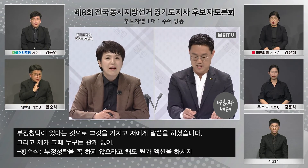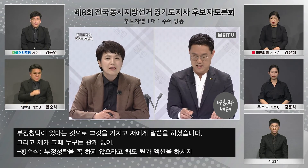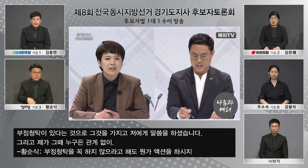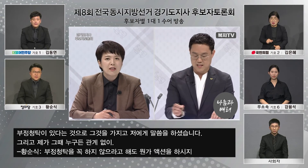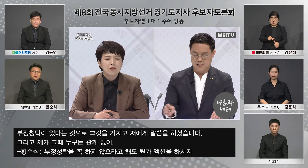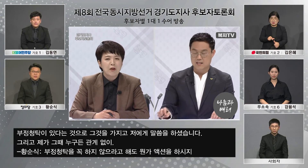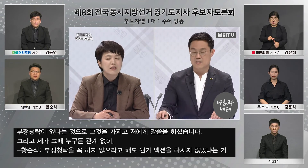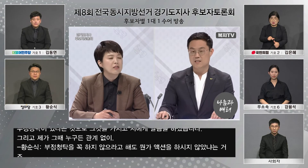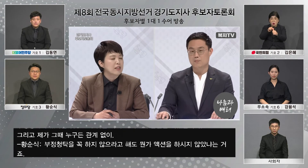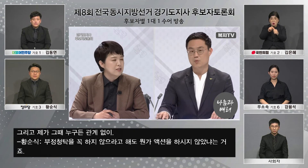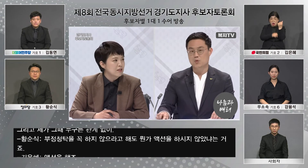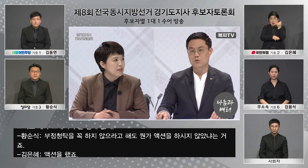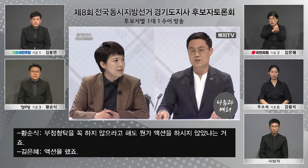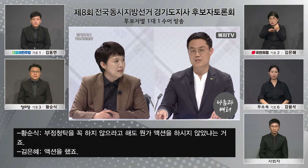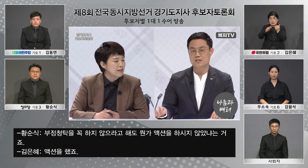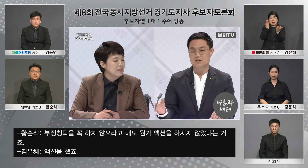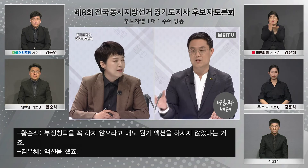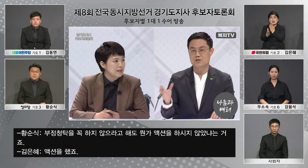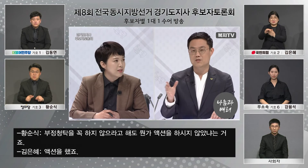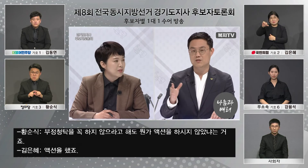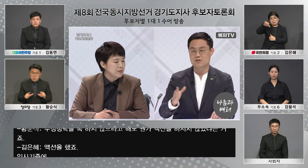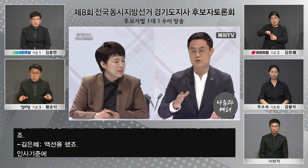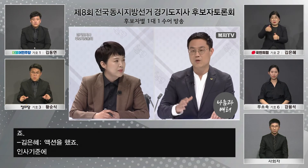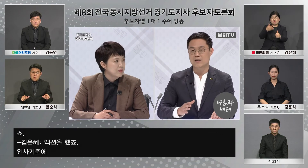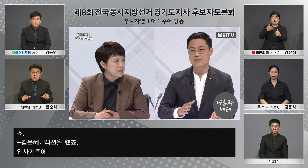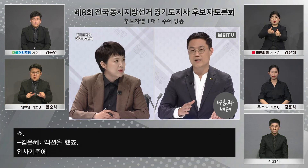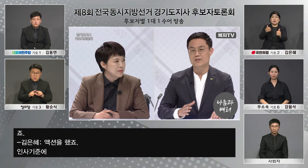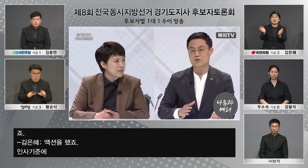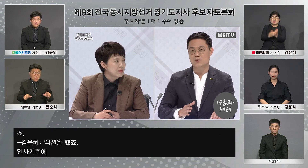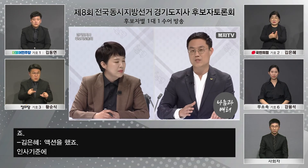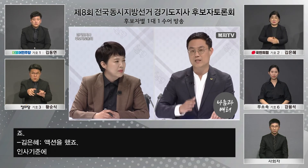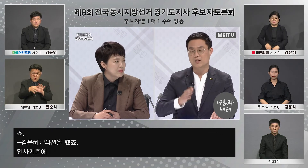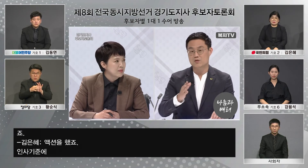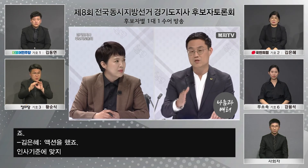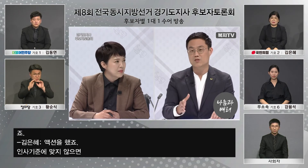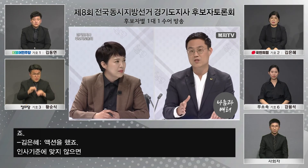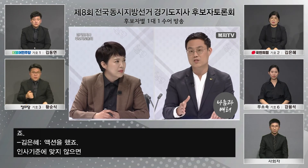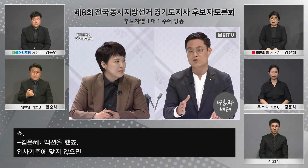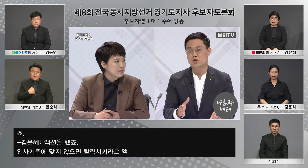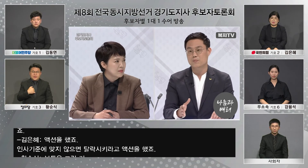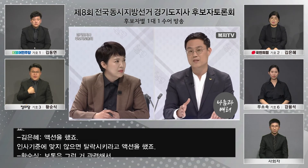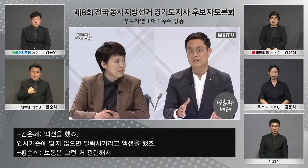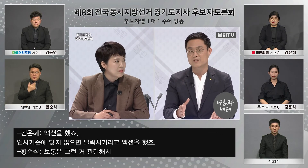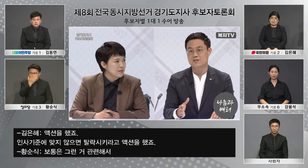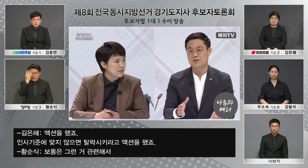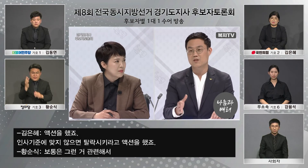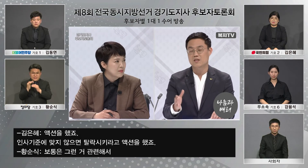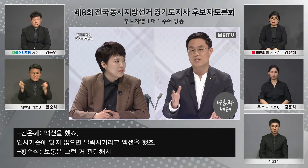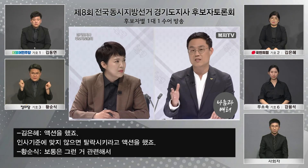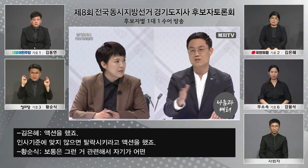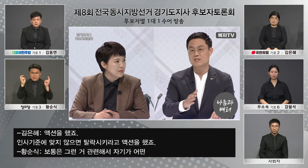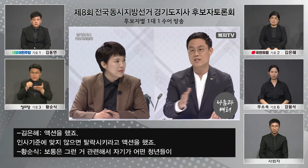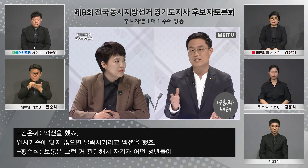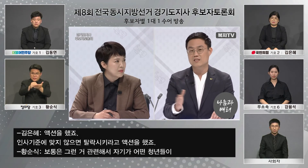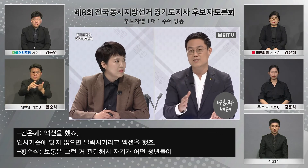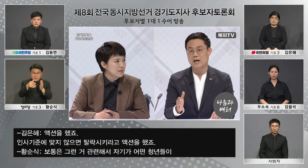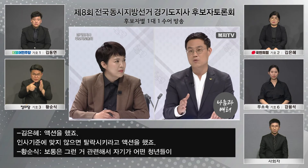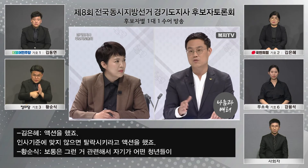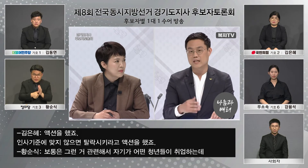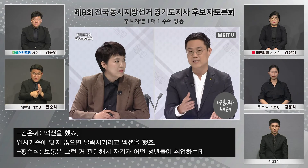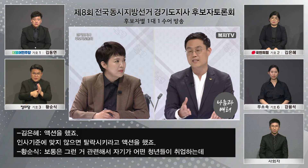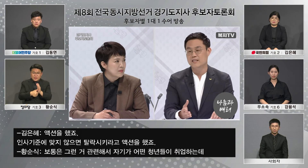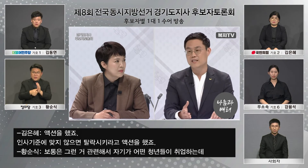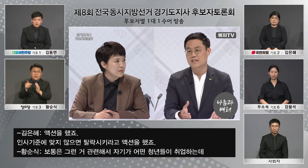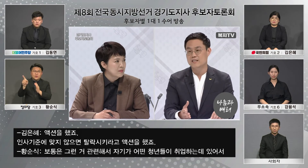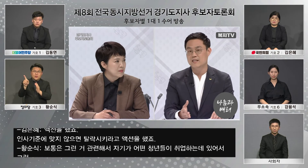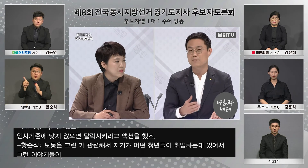않으면 탈락시키라고 액션을 했죠. 보통은 이제 그런 거 관련해 가지고 자기가 어떤 청년들이 취업하는 데 있어서 그런 이야기들이 나오는